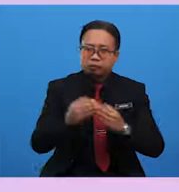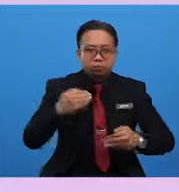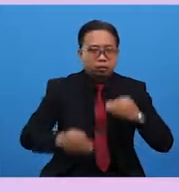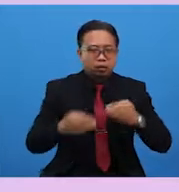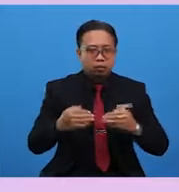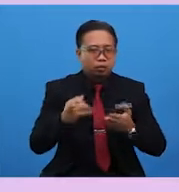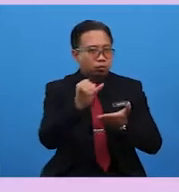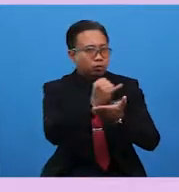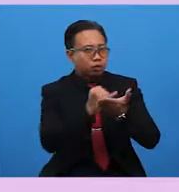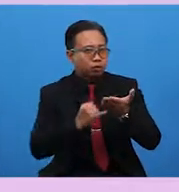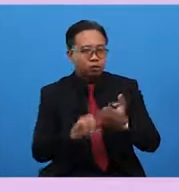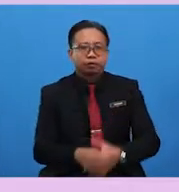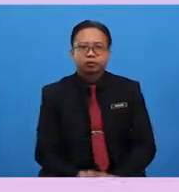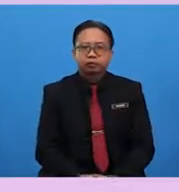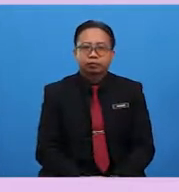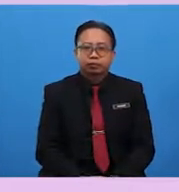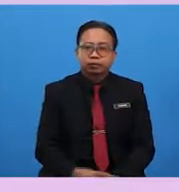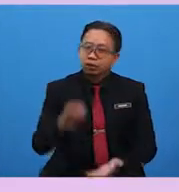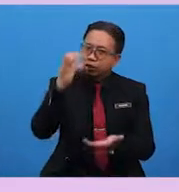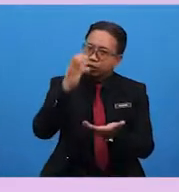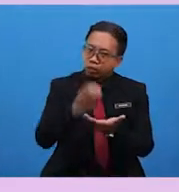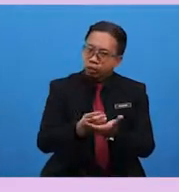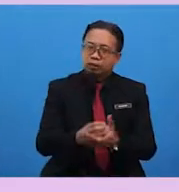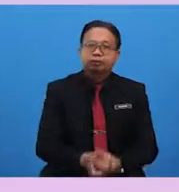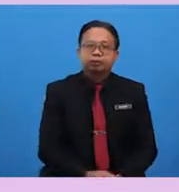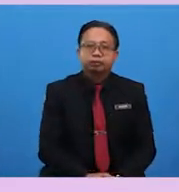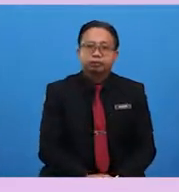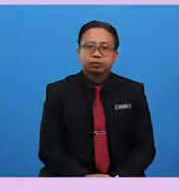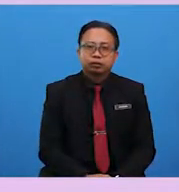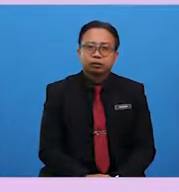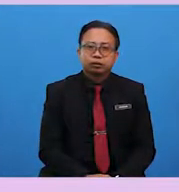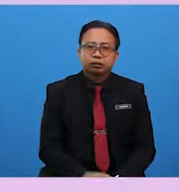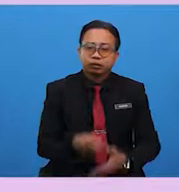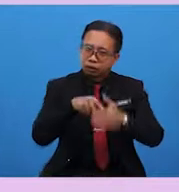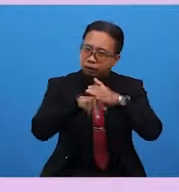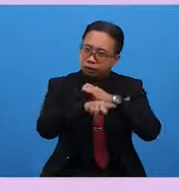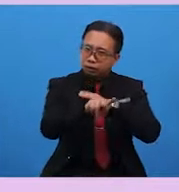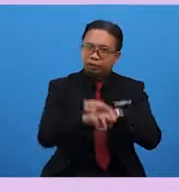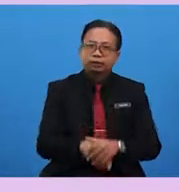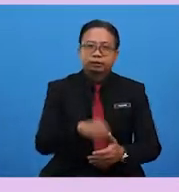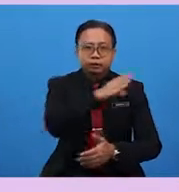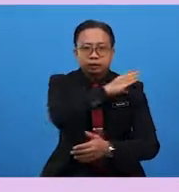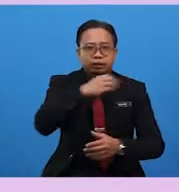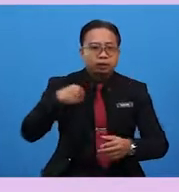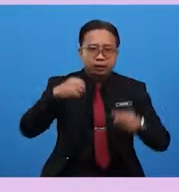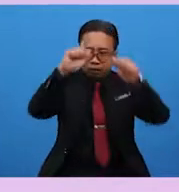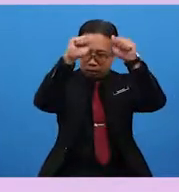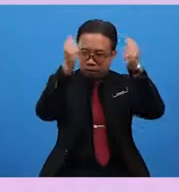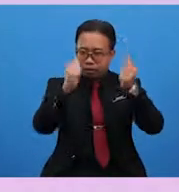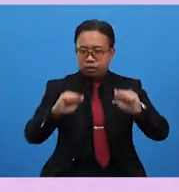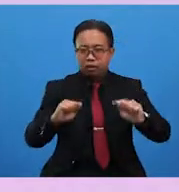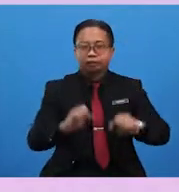lukisan catatan cetakan dan Arca